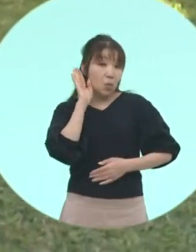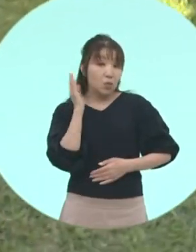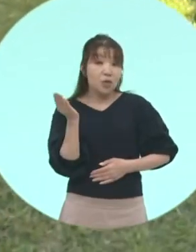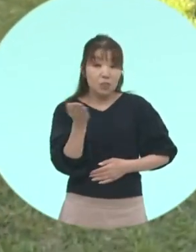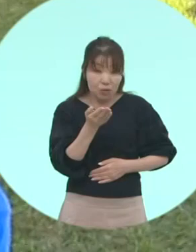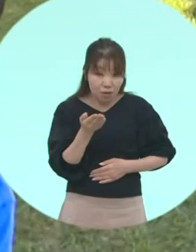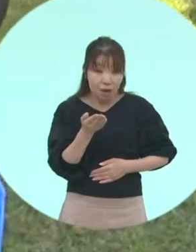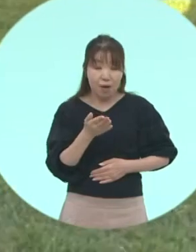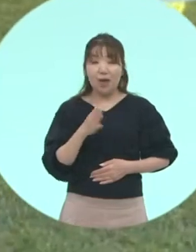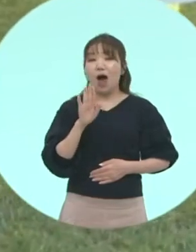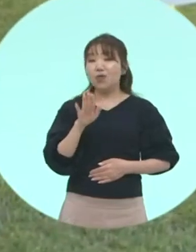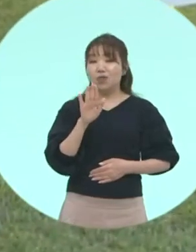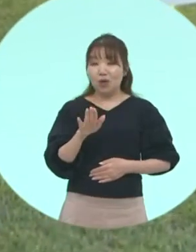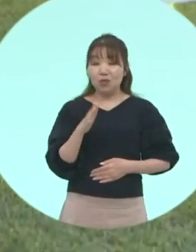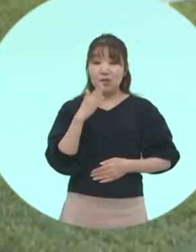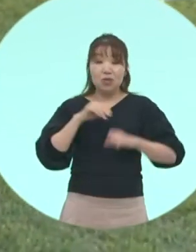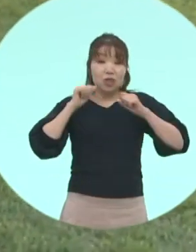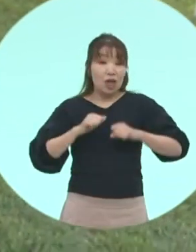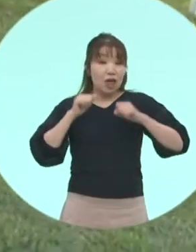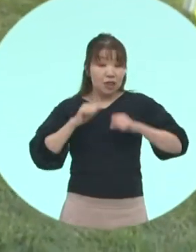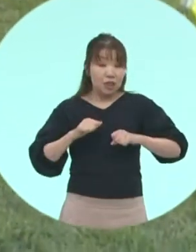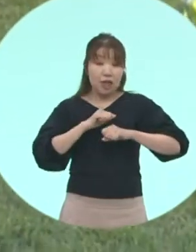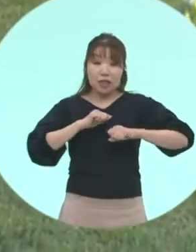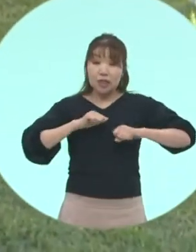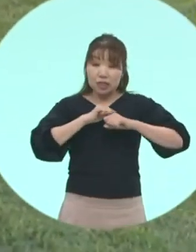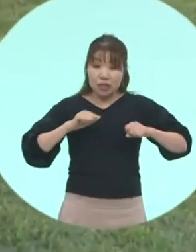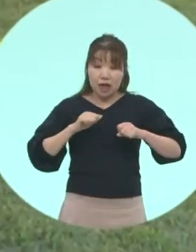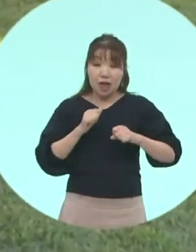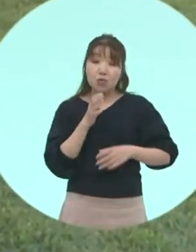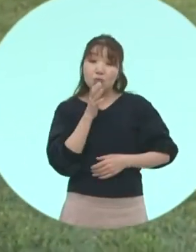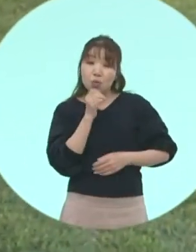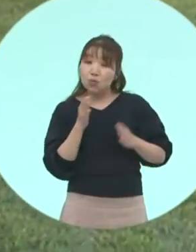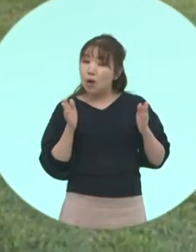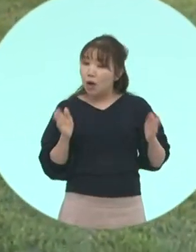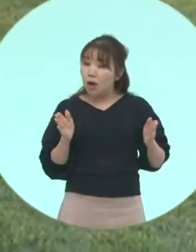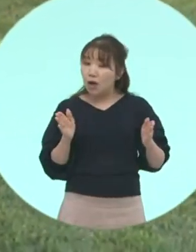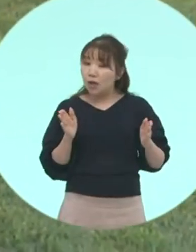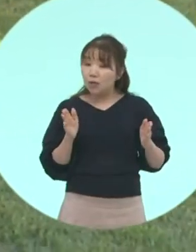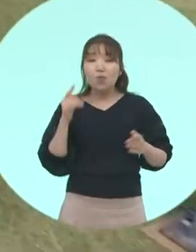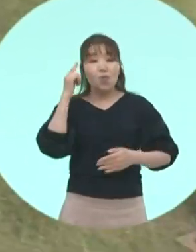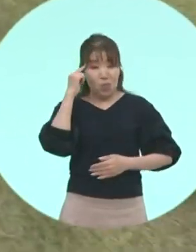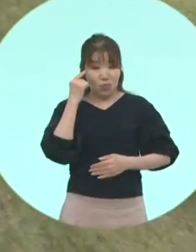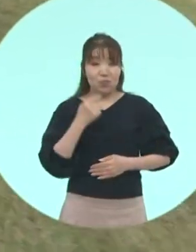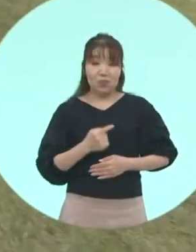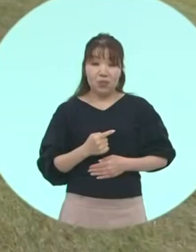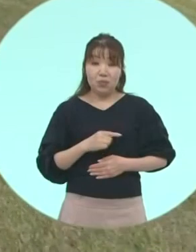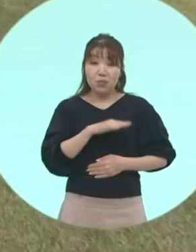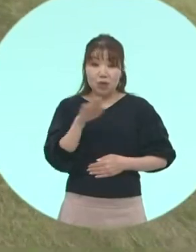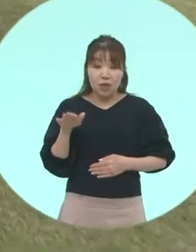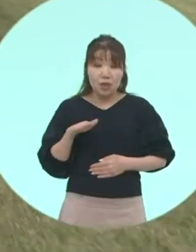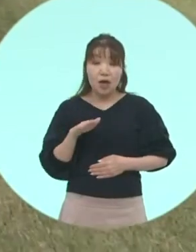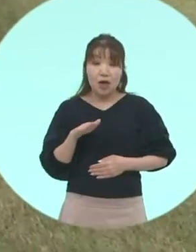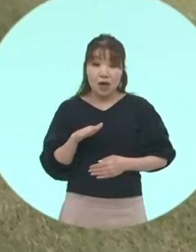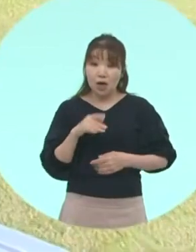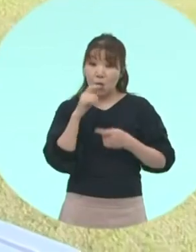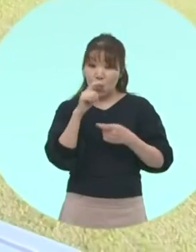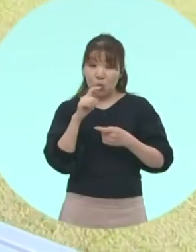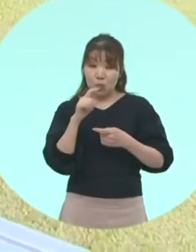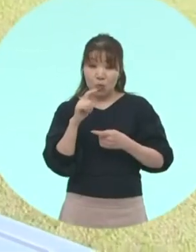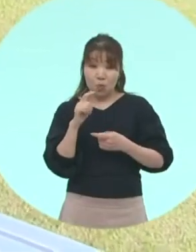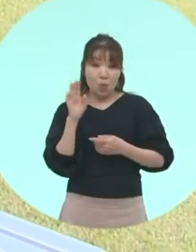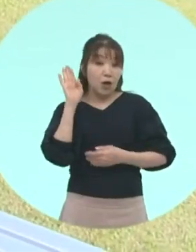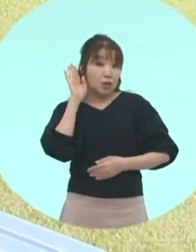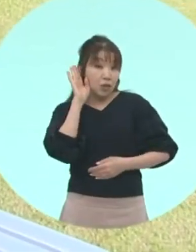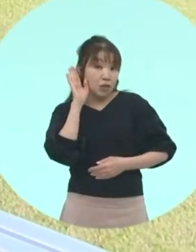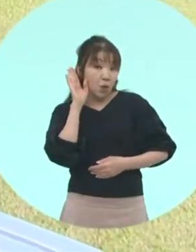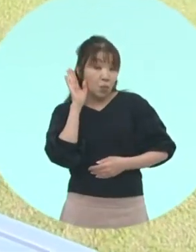ことありますか？ あります。元気で生きられる年齢はどこまでですかっていう年齢だと思います。 皆さんズバリ健康寿命